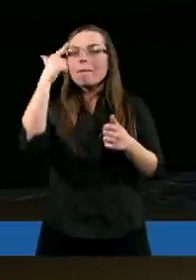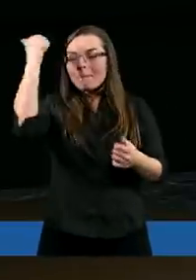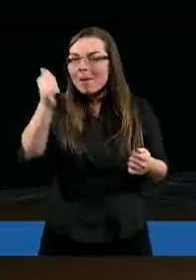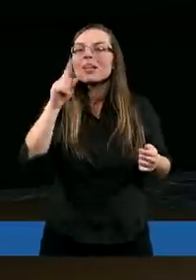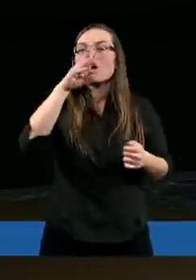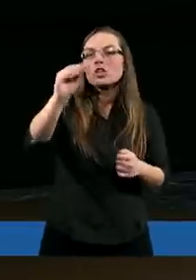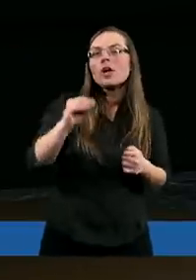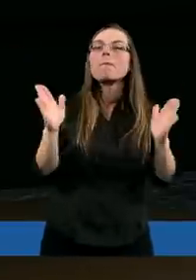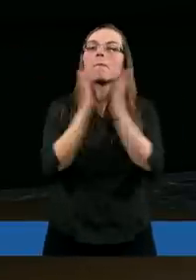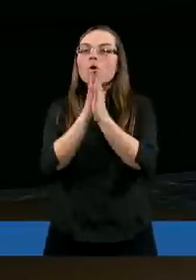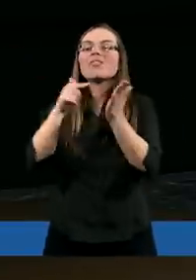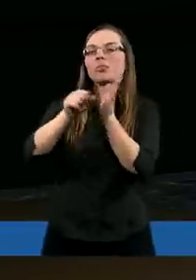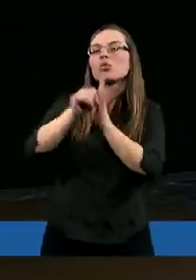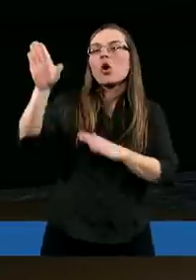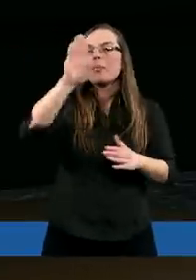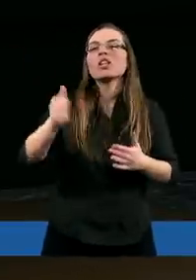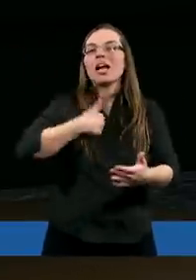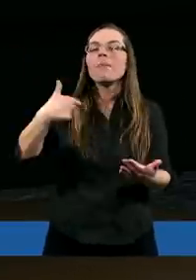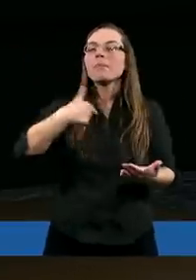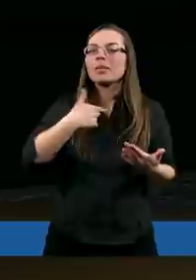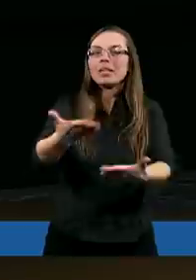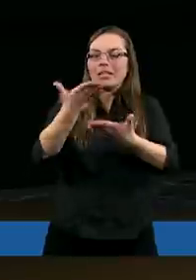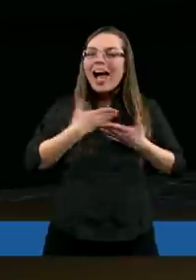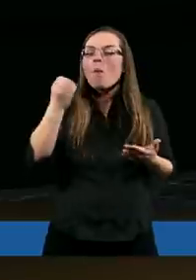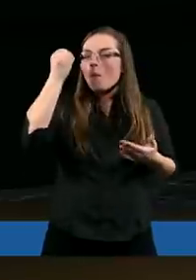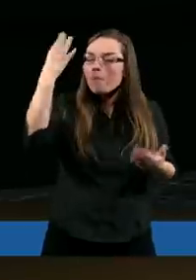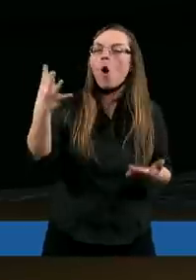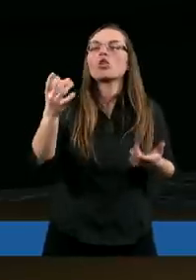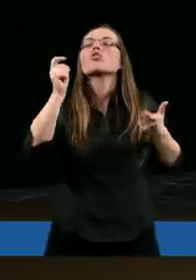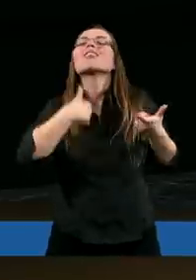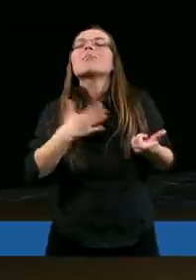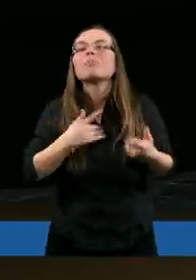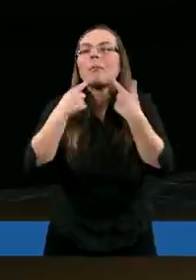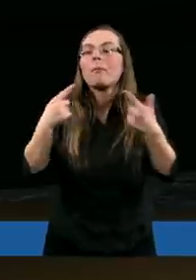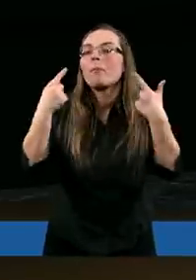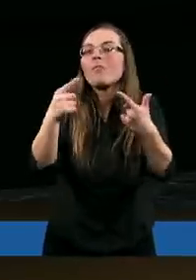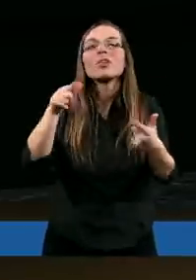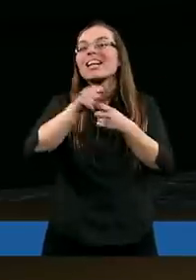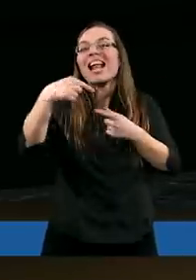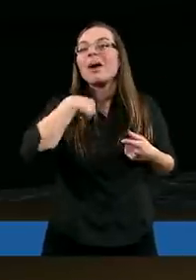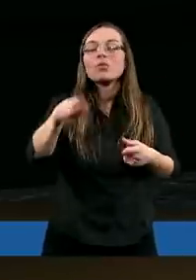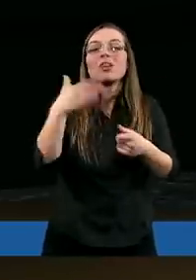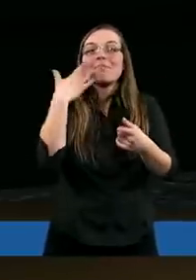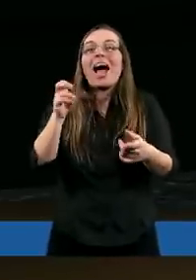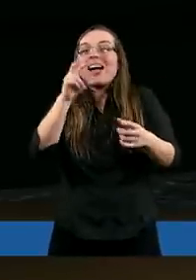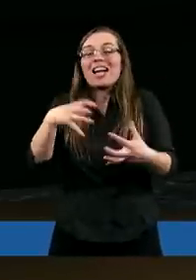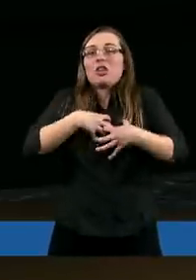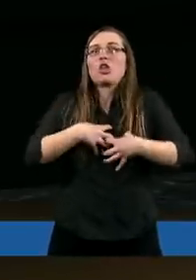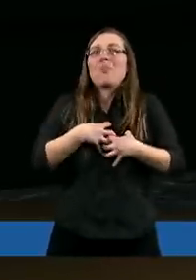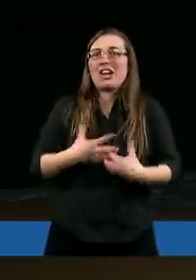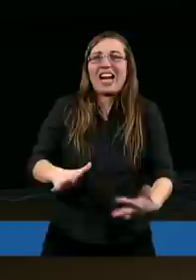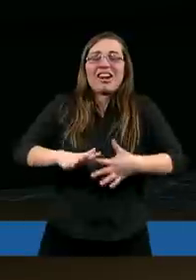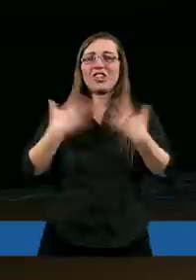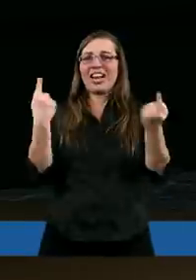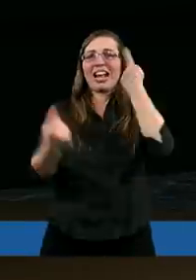że modliłam się właśnie do Boga, żeby dał mi mądrość, co ja mam tam powiedzieć. W ogóle dla mnie to była tak śmieszna sytuacja, tak dziwna,